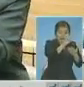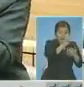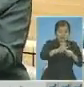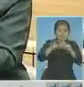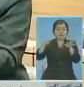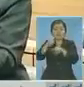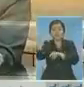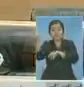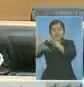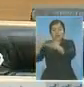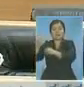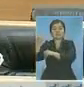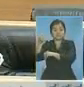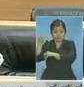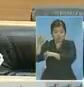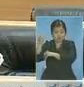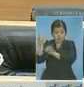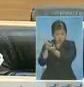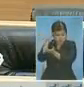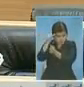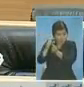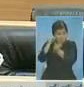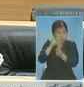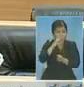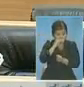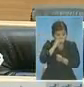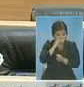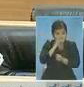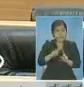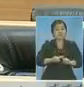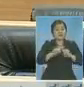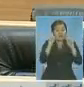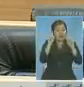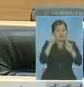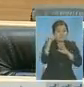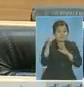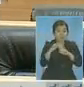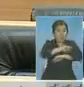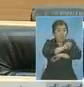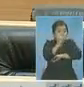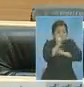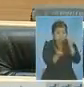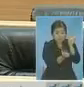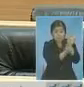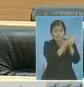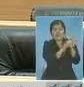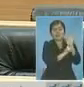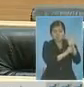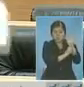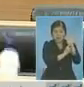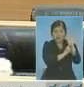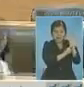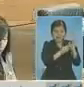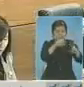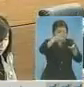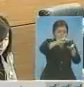ย12บาทท่านประธานจำได้ใช่ไหมแต่ในส่วนที่ว่าไม่มีวันหมดอายุดิฉันยกตัวอย่างนี่